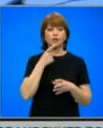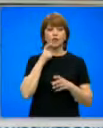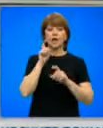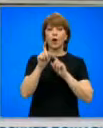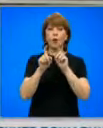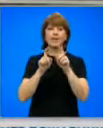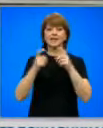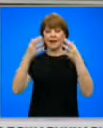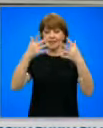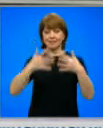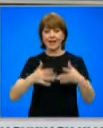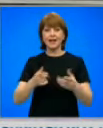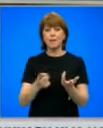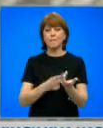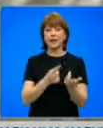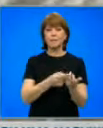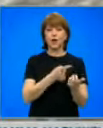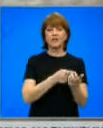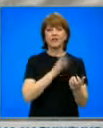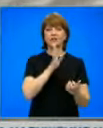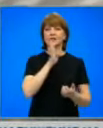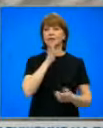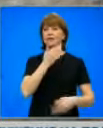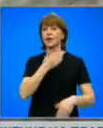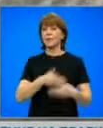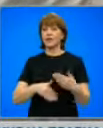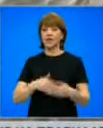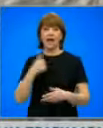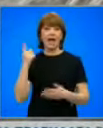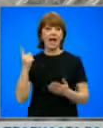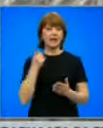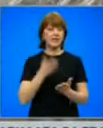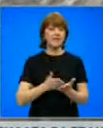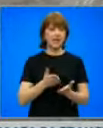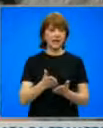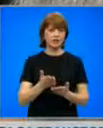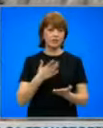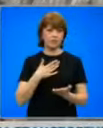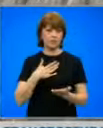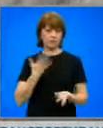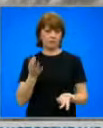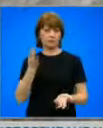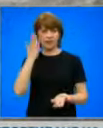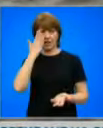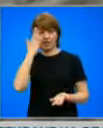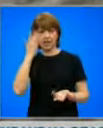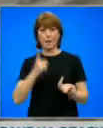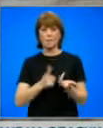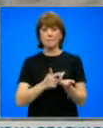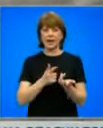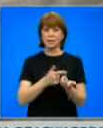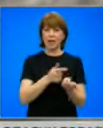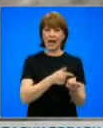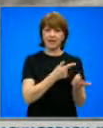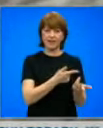данните от преброяването в Северна Македония. Единственият начин да имаме истински и преброявания, които ще